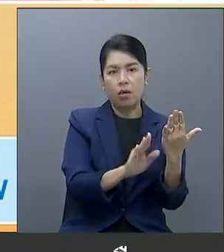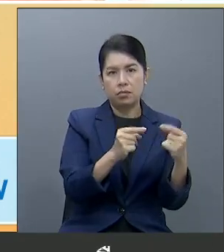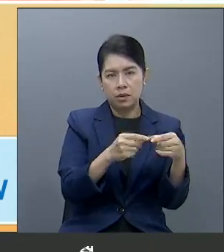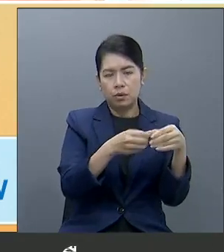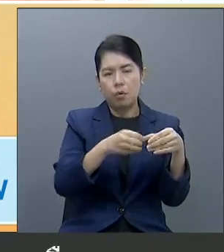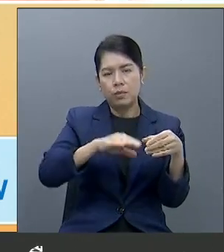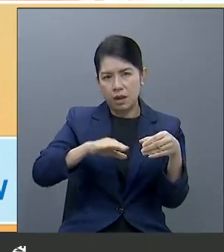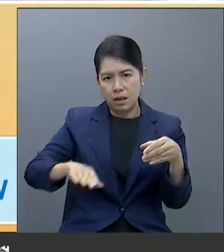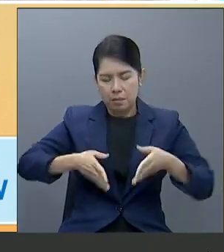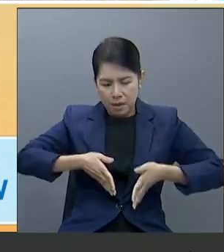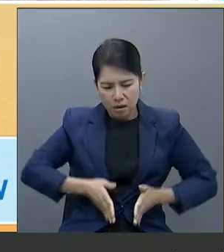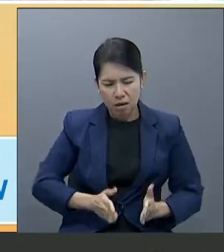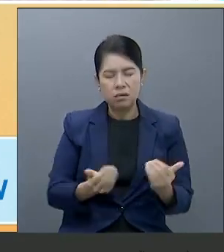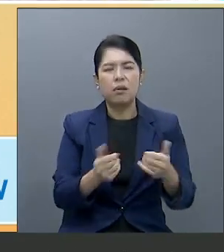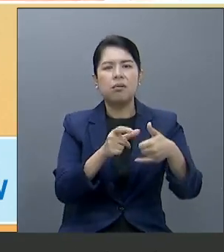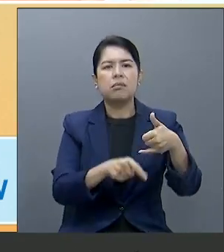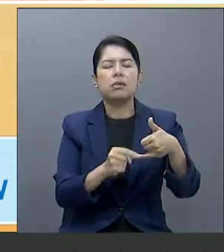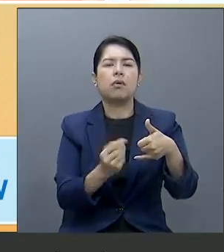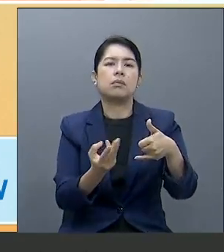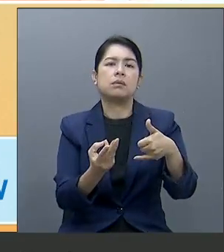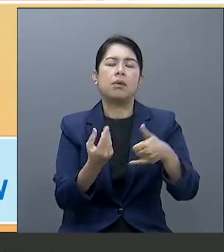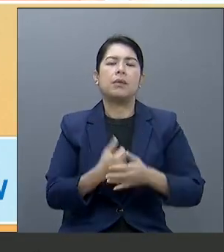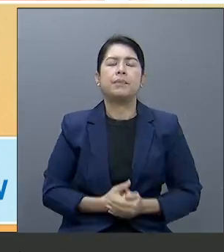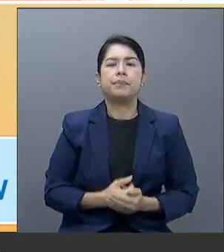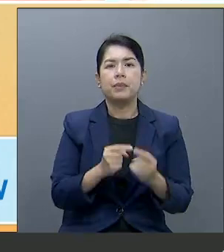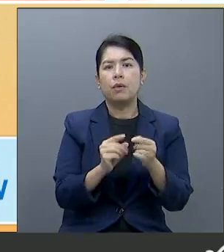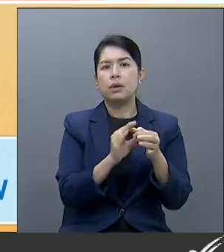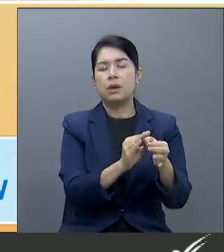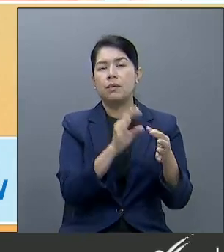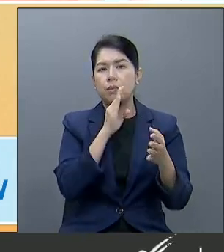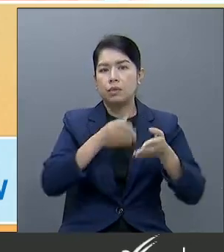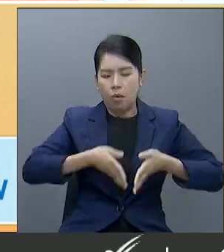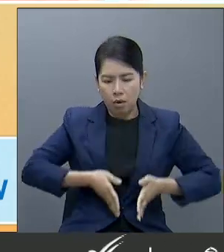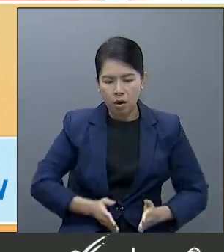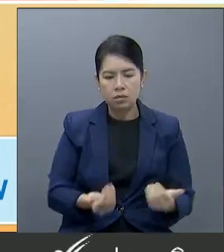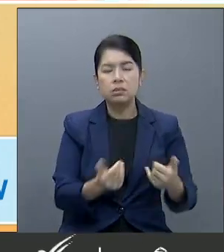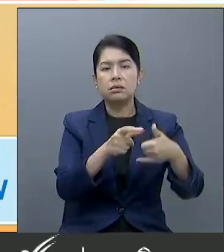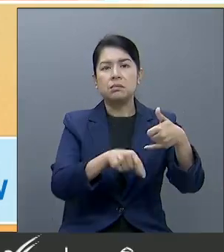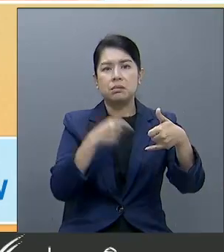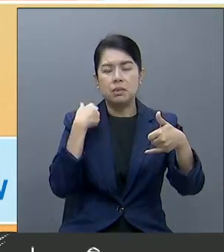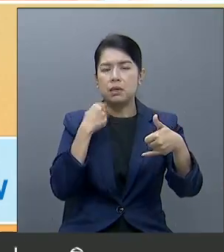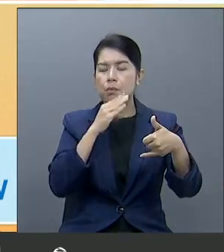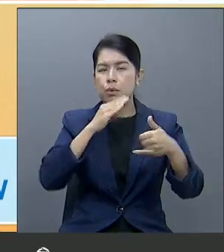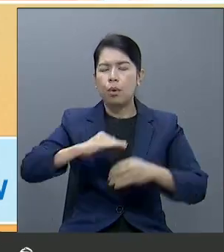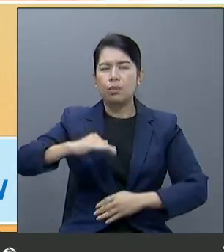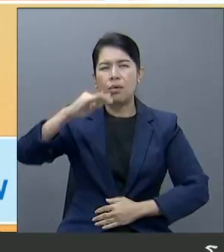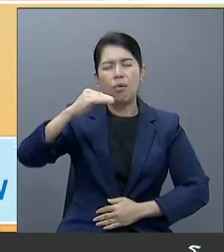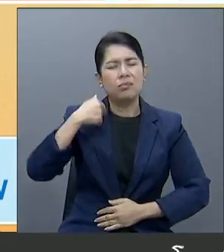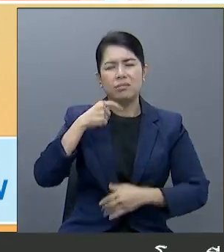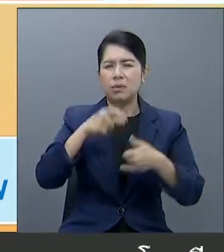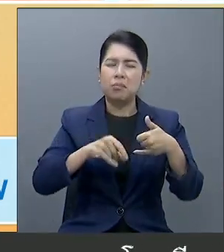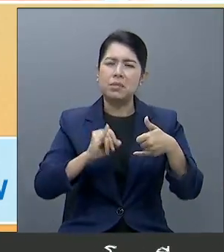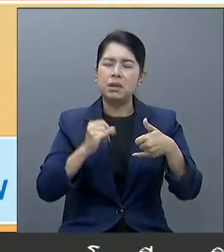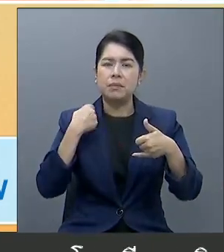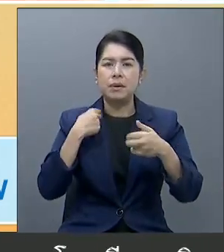ย ใช่ค่ะลดต่ำมากค่ะ ทีนี้ในส่วนของอัตราการเกิดแล้วหรือว่าถ้าบังเอิญได้เกิดแต่ว่าก็โตมาอย่างไม่มีคุณภาพทั้งส